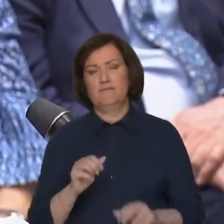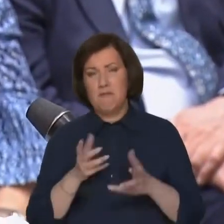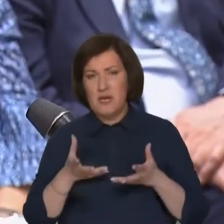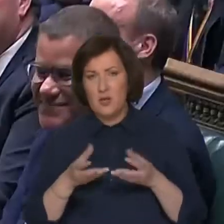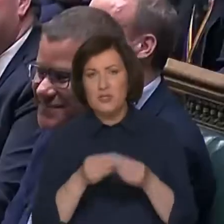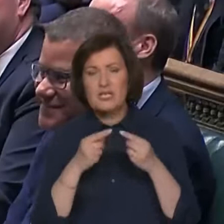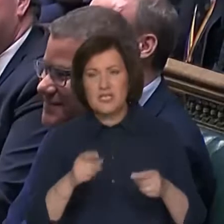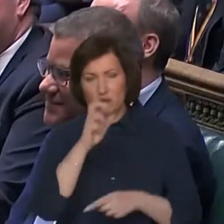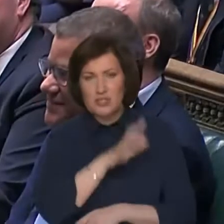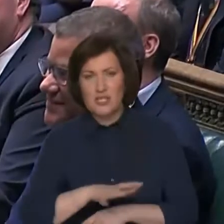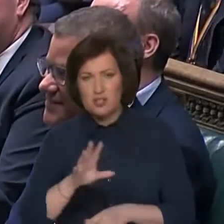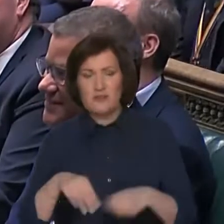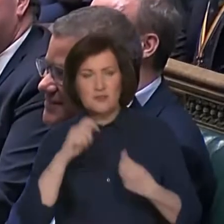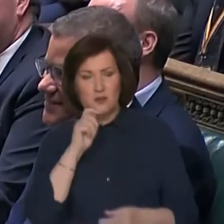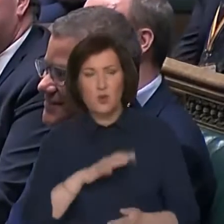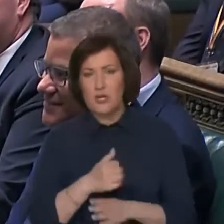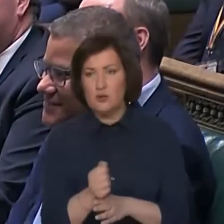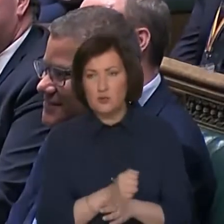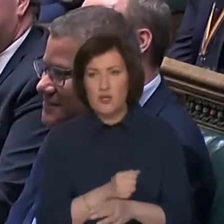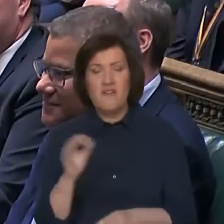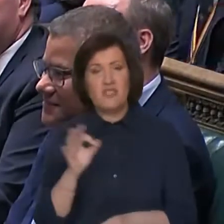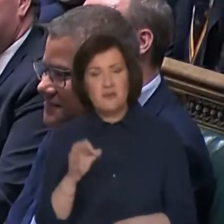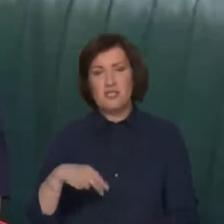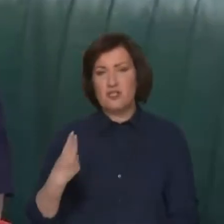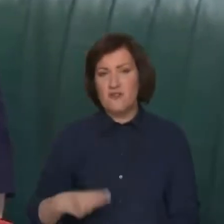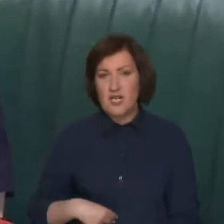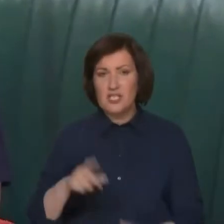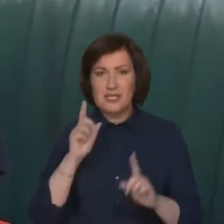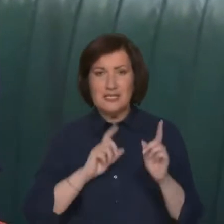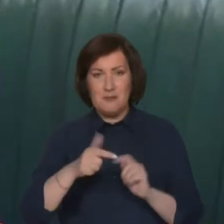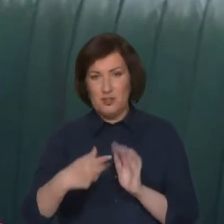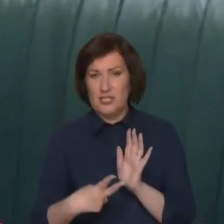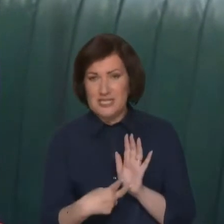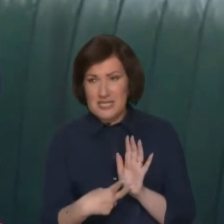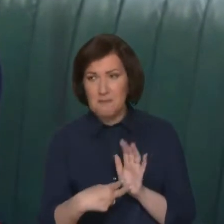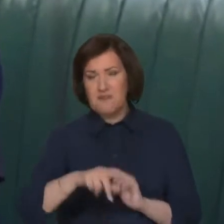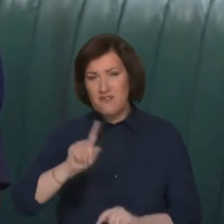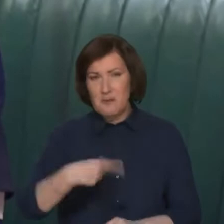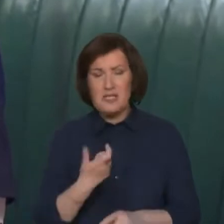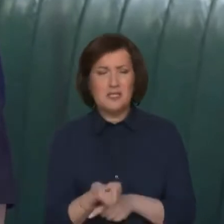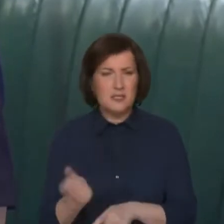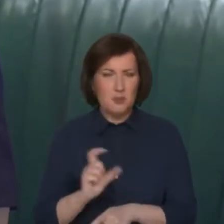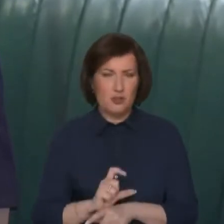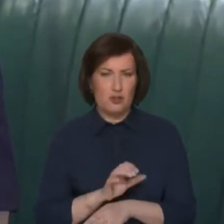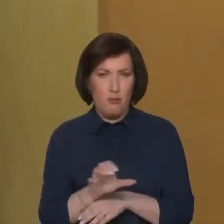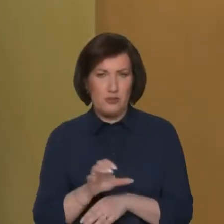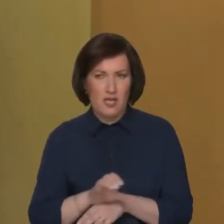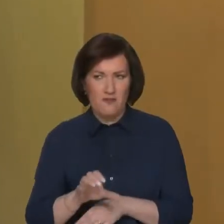переконати і інші держави надавати Україні зброю. Від Німеччини та Франції на саміті G7 вимагав збільшити